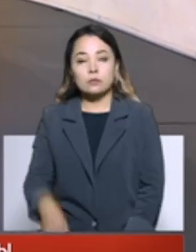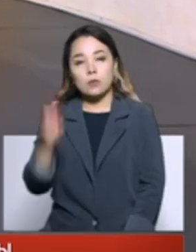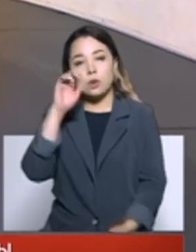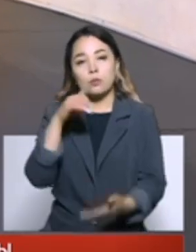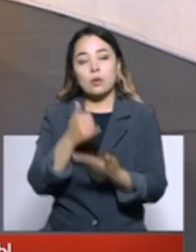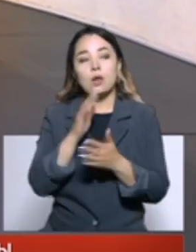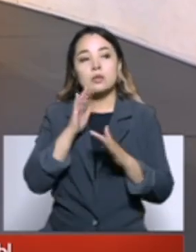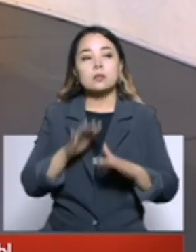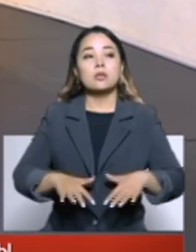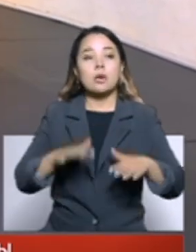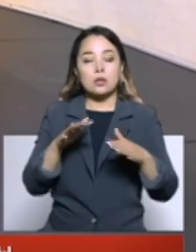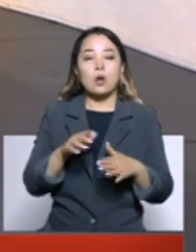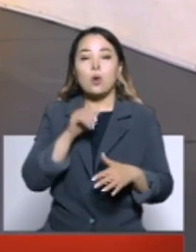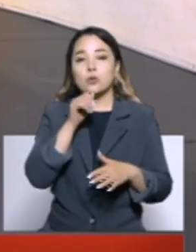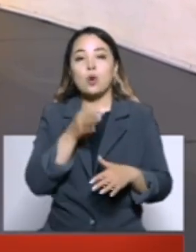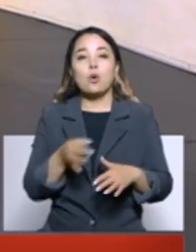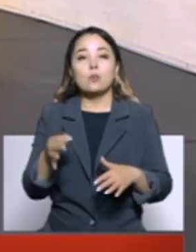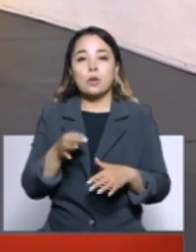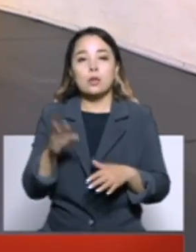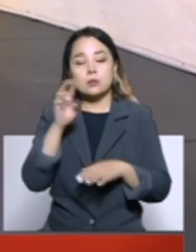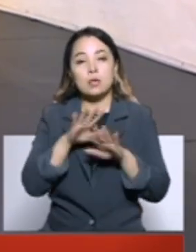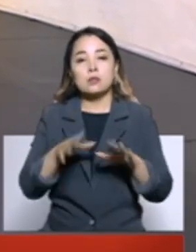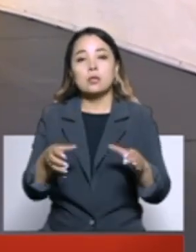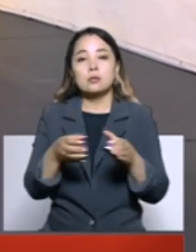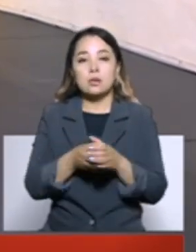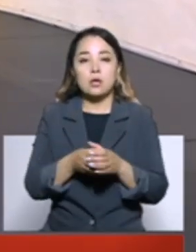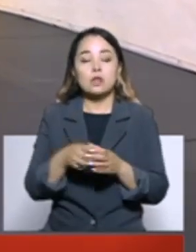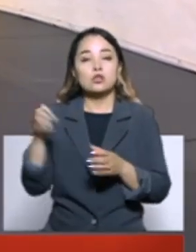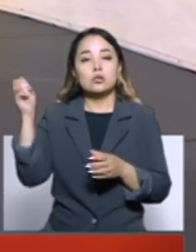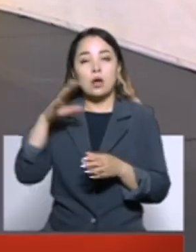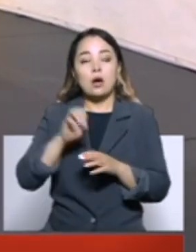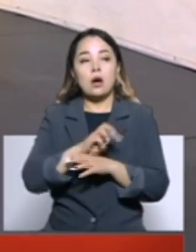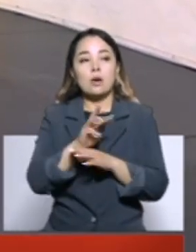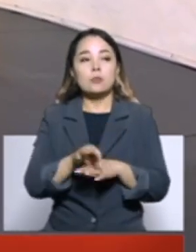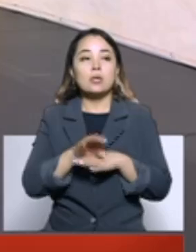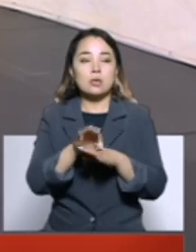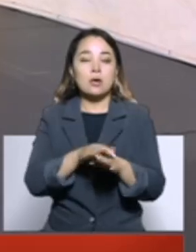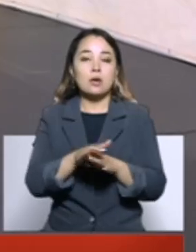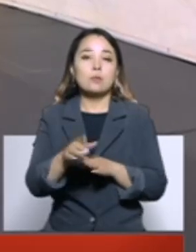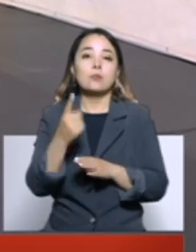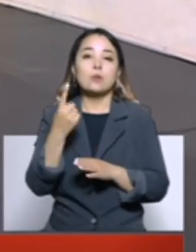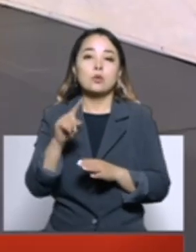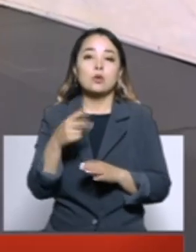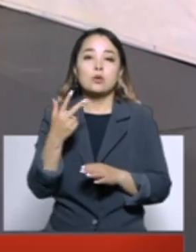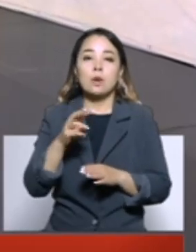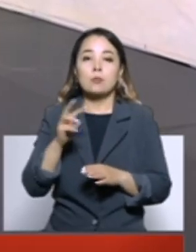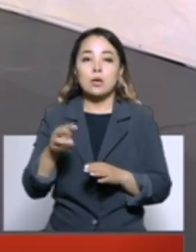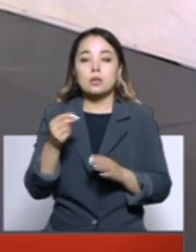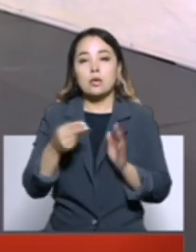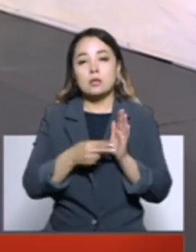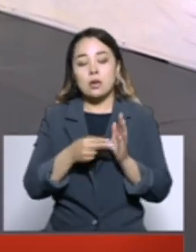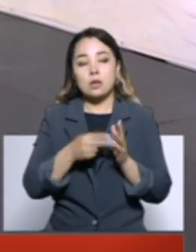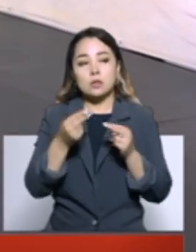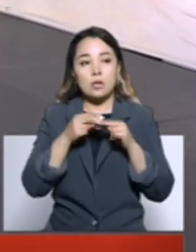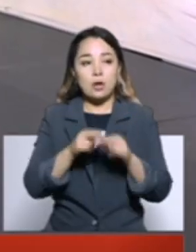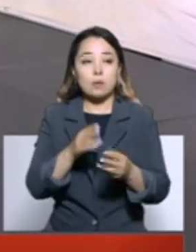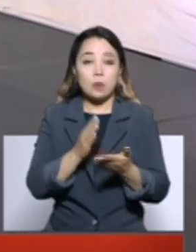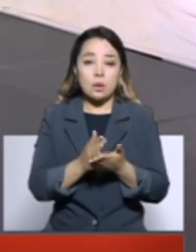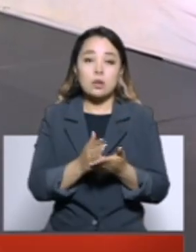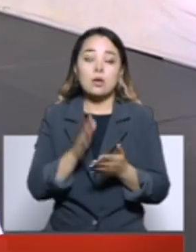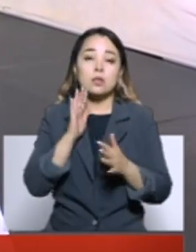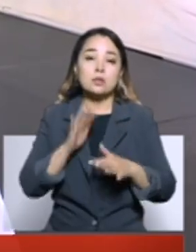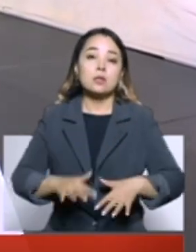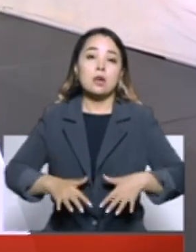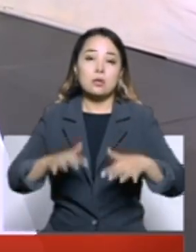Үкімет тасқыннан кейін Қостанай облысындағы елді мекендерді жарықпен қамтамасыз ету үшін 1,3 миллиард теңгеден астам қаржы бөлді.